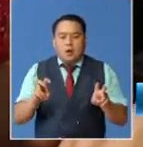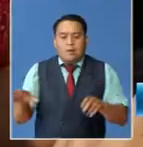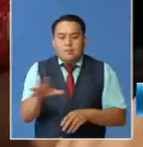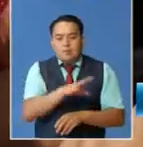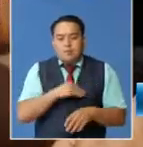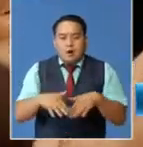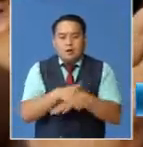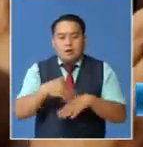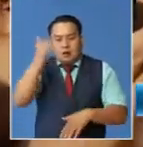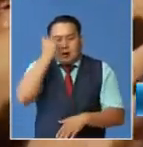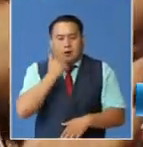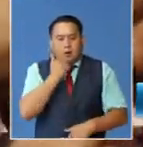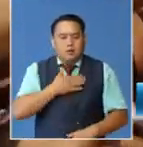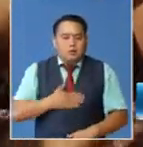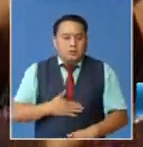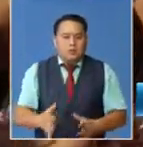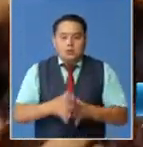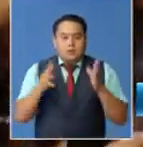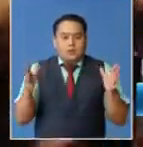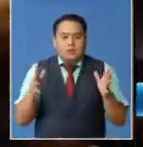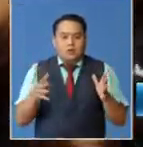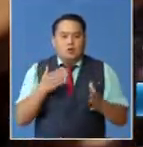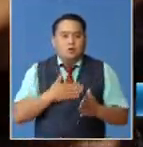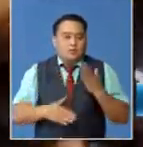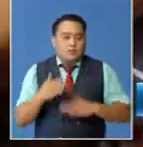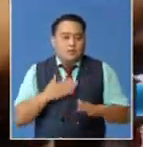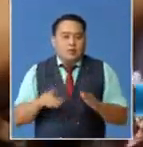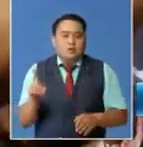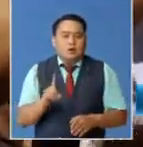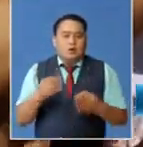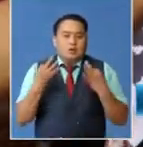жұртқа рахмет, ризамын, барақат.